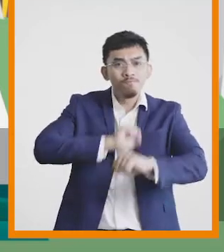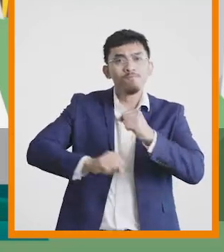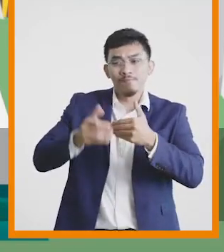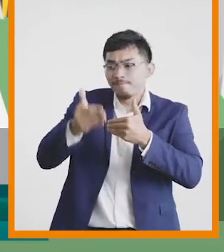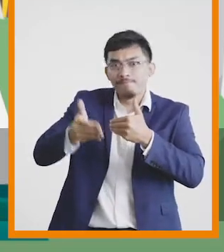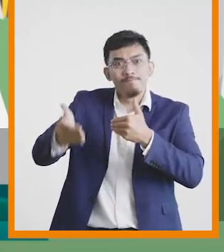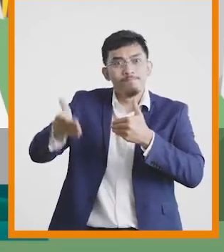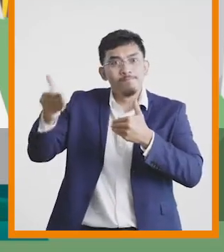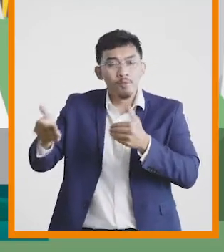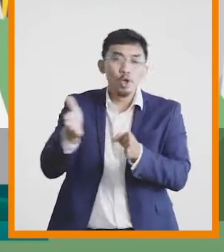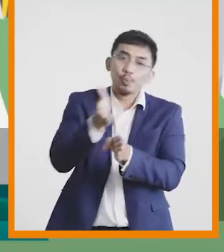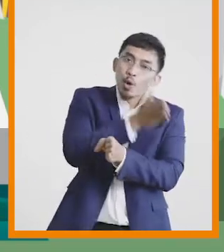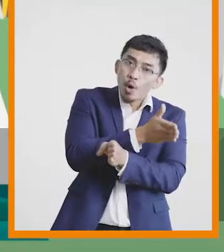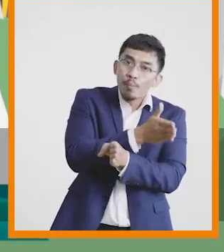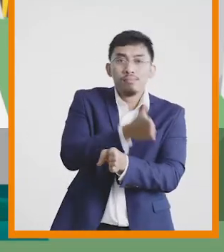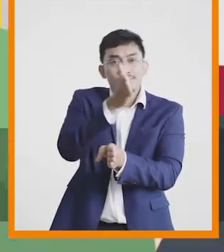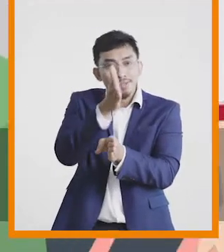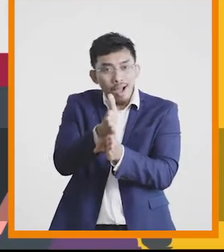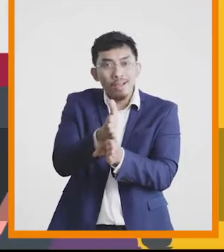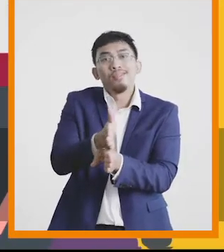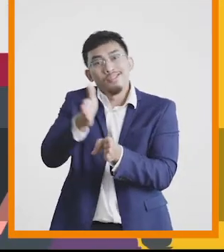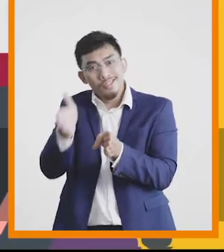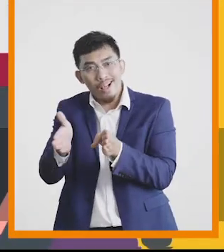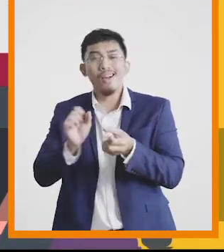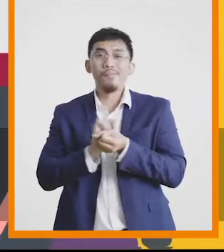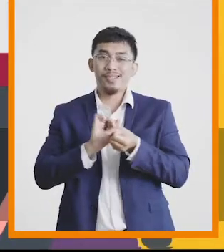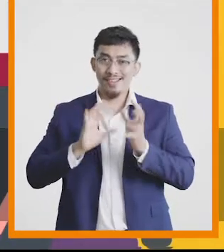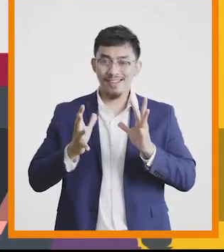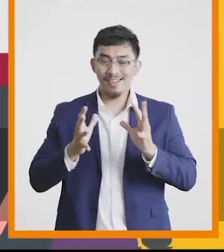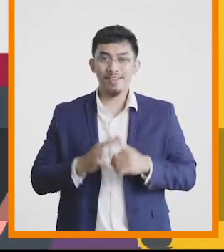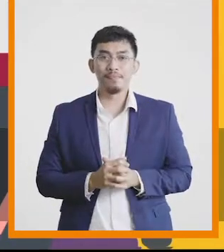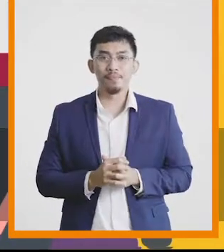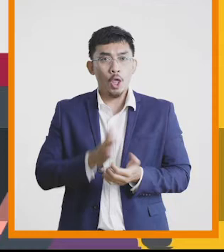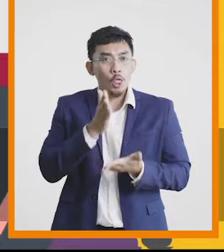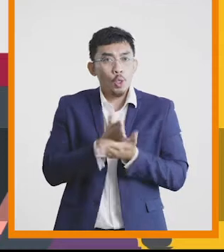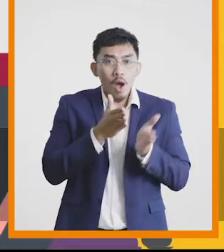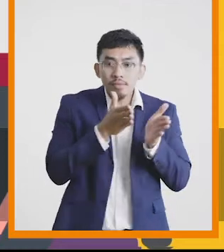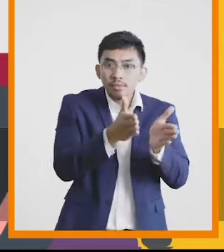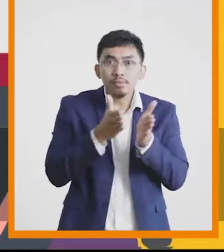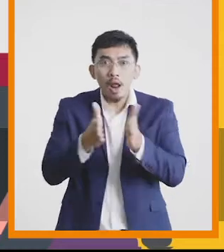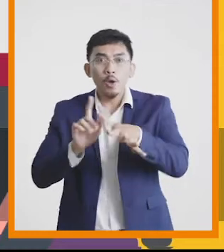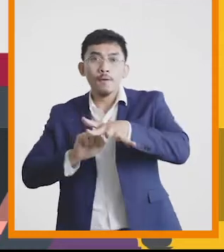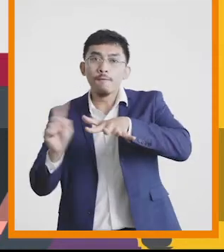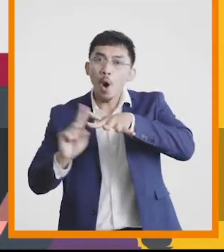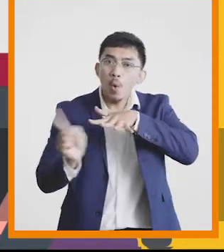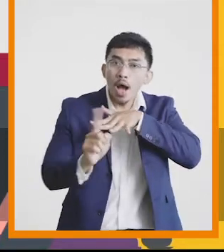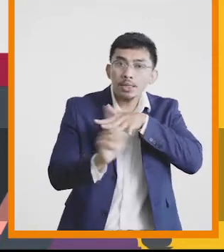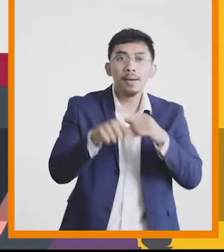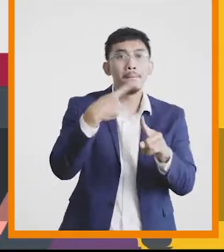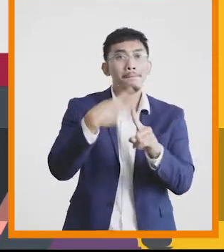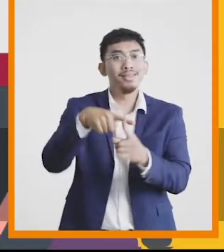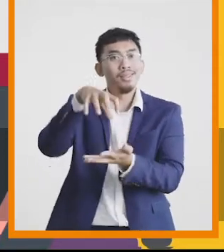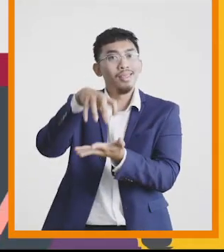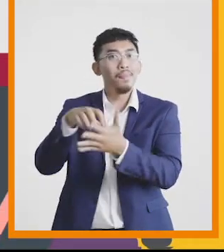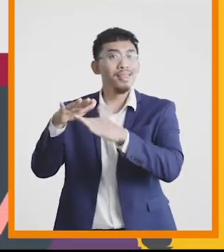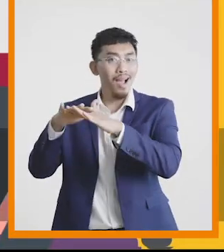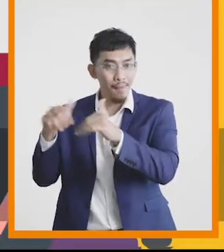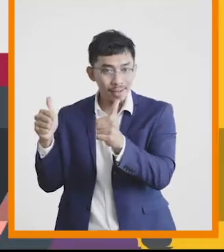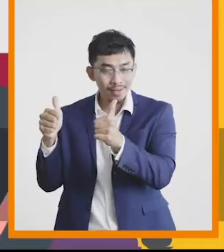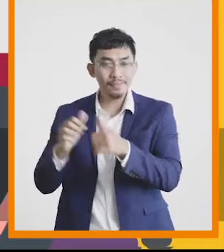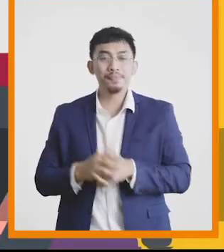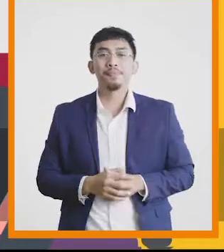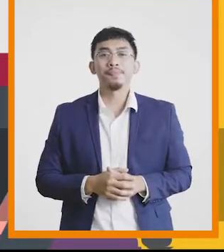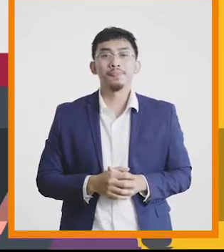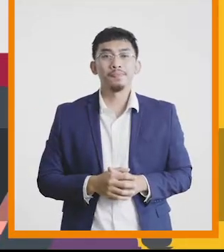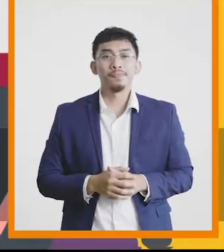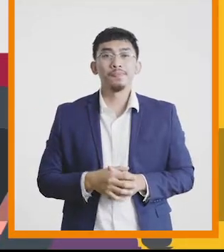patut kemargiang sedurung wenten kepancan bayan, rikala wenten kepancan bayan, miwah sesampune wenten kepancan bayan.